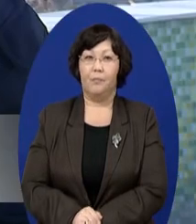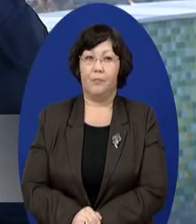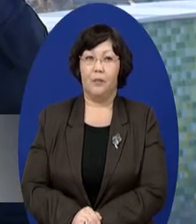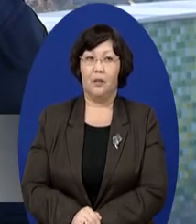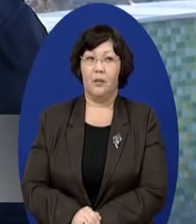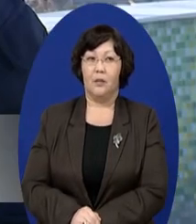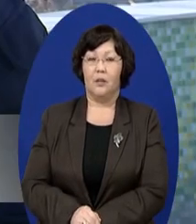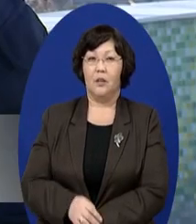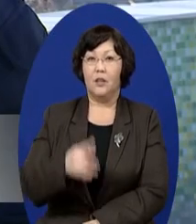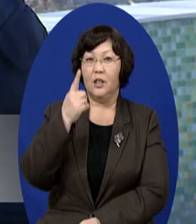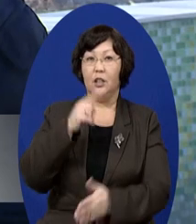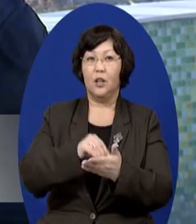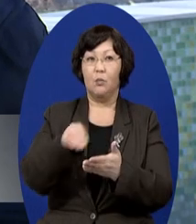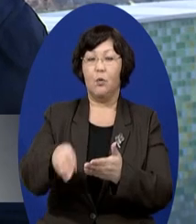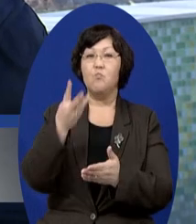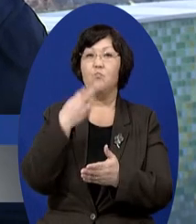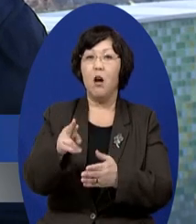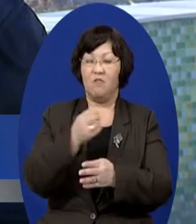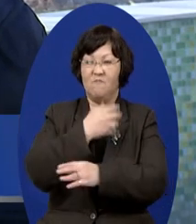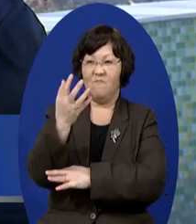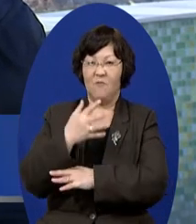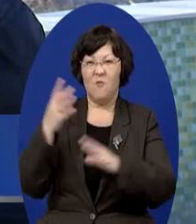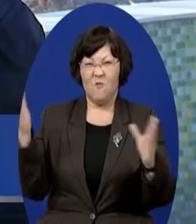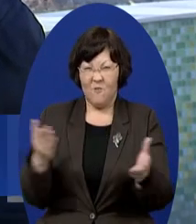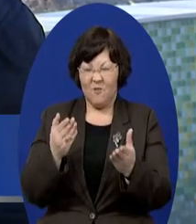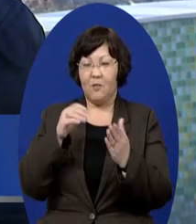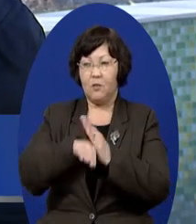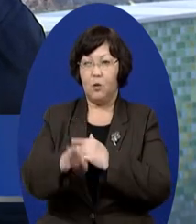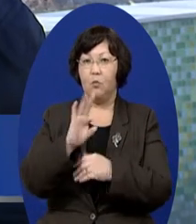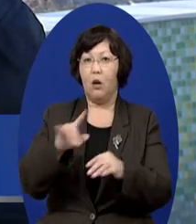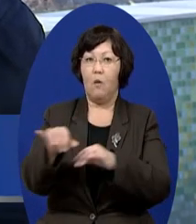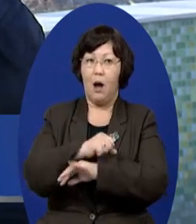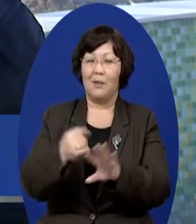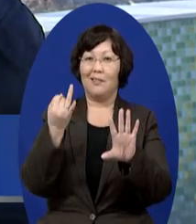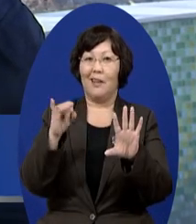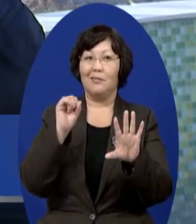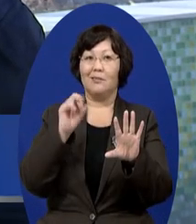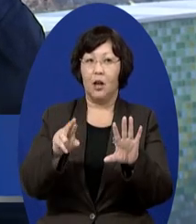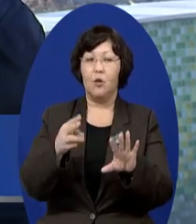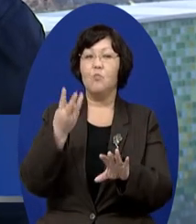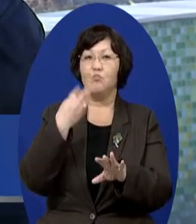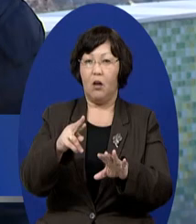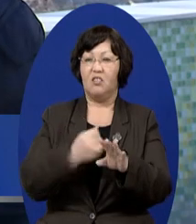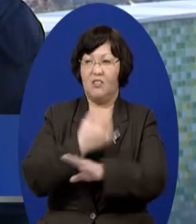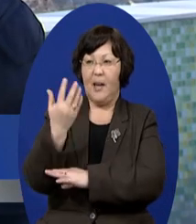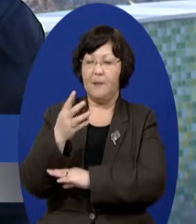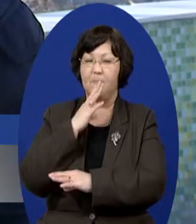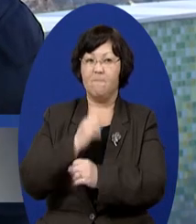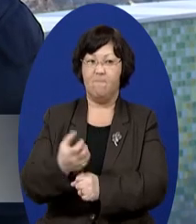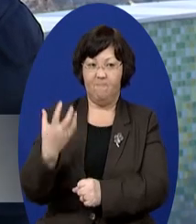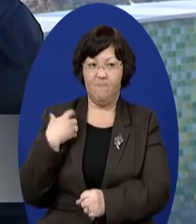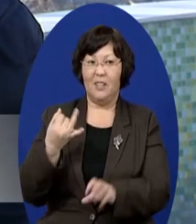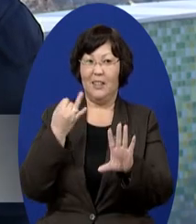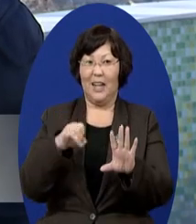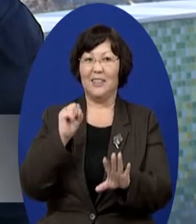Аа тэр мод уриалгыг дэвшүүлээд түүнээс өмнө гоо аймаг нэг 70 сая мод тарихаар одоо үр хүлээсэн байж байгаа. Аа энэ 70